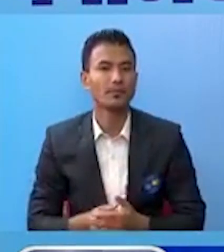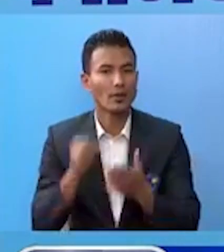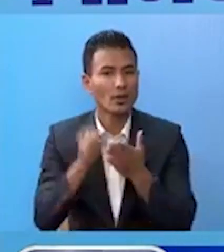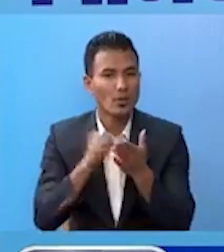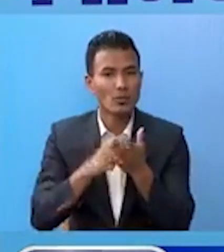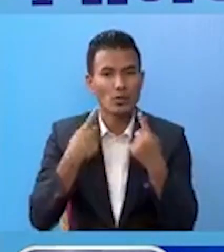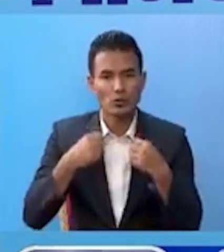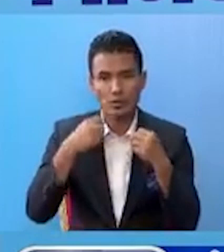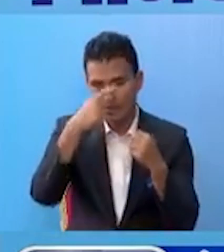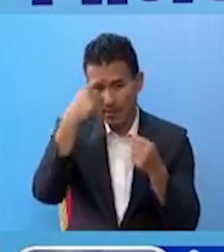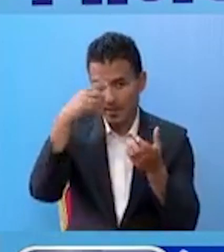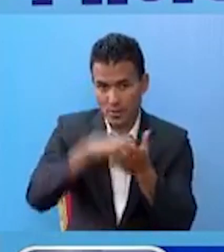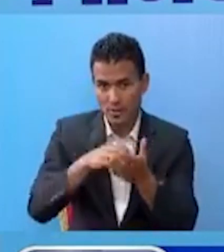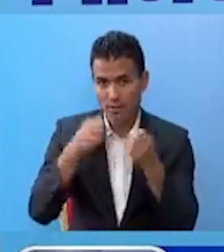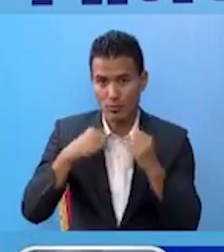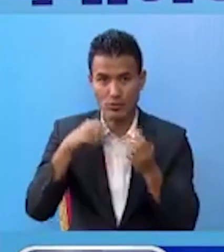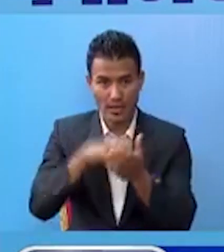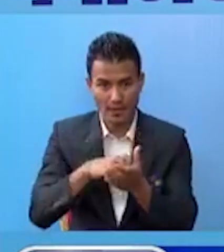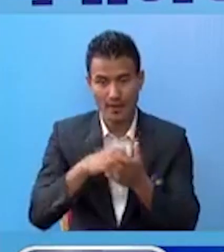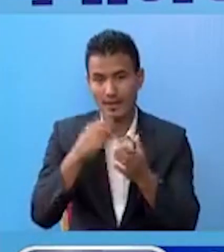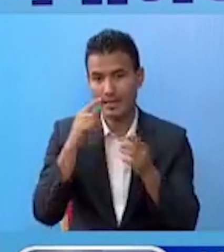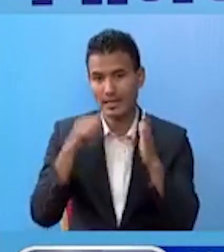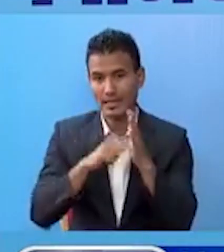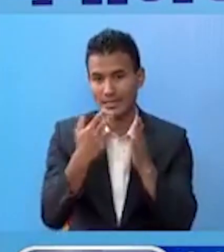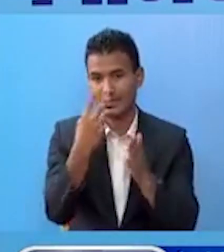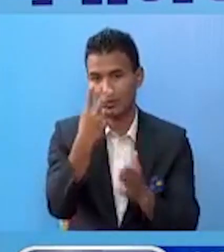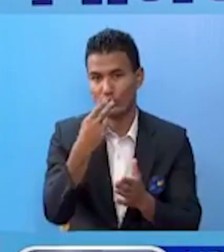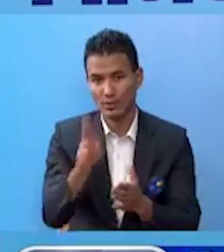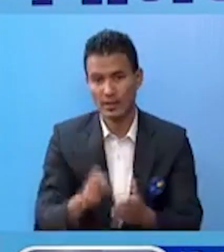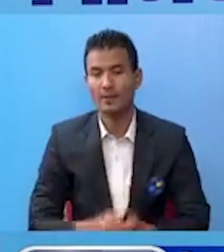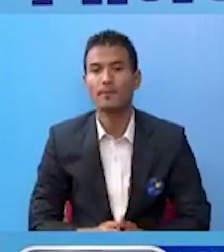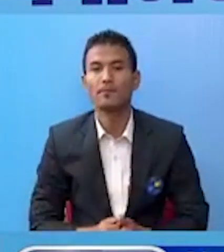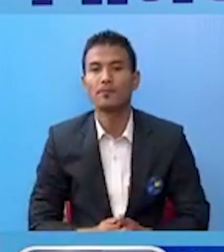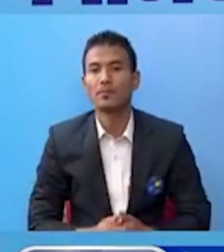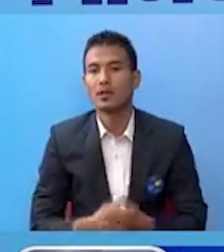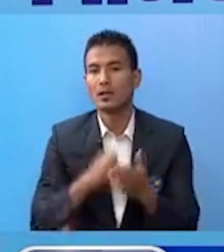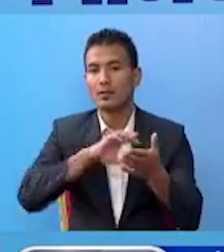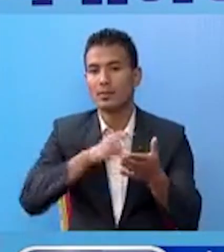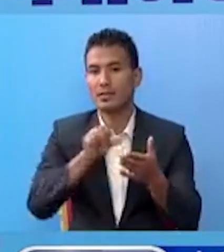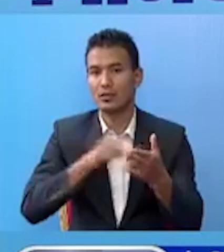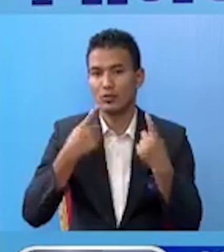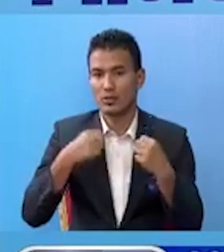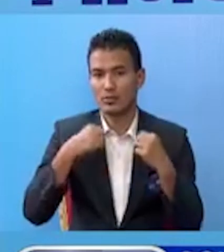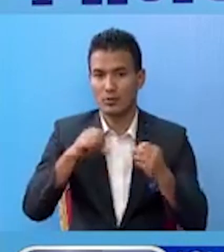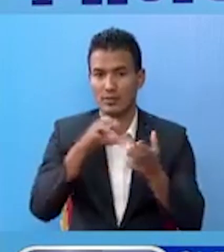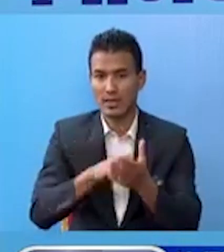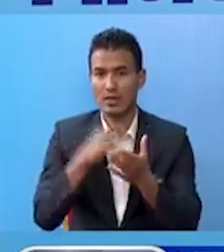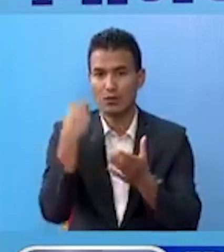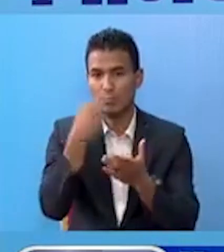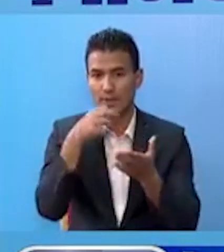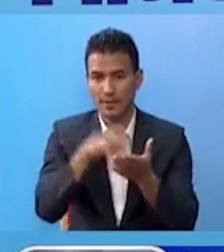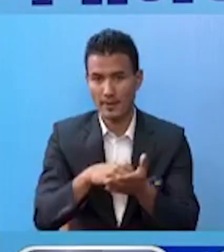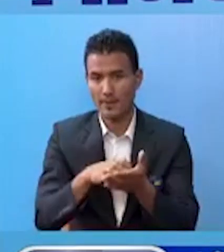पोखरा स्वास्थ्य विज्ञान प्रतिष्ठान प्रयोगशालामा कास्कीका 2 जना हुनुहुन्छ। प्रादेशिक जनस्वास्थ्य प्रयोगशाला